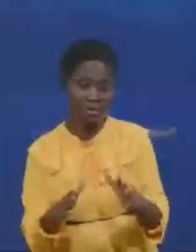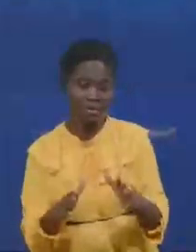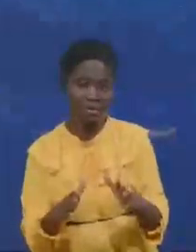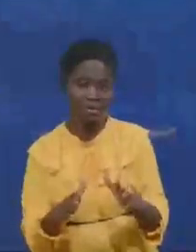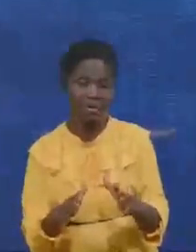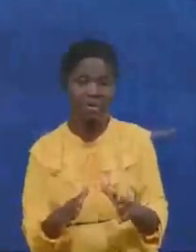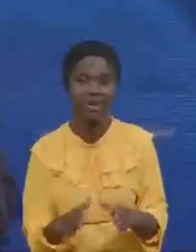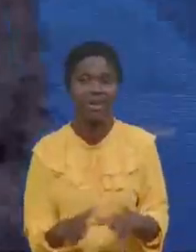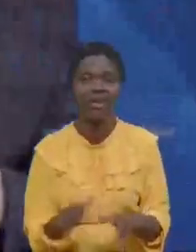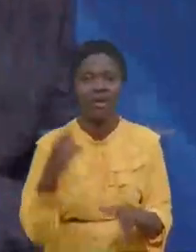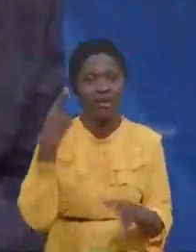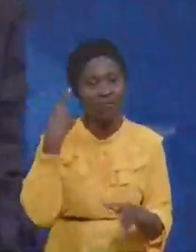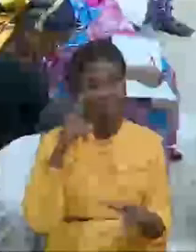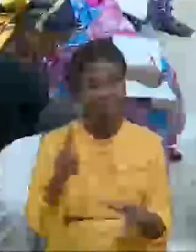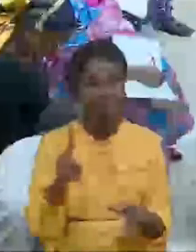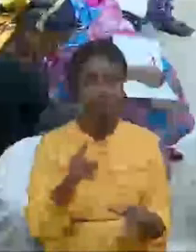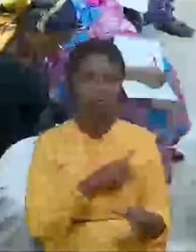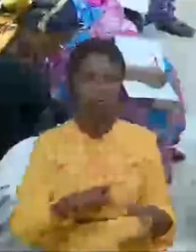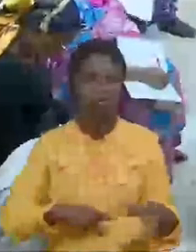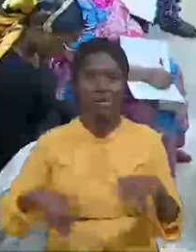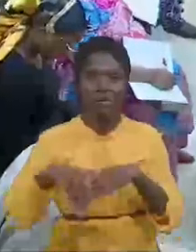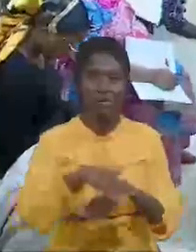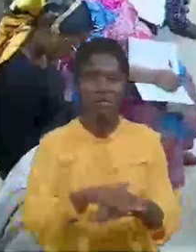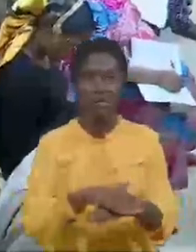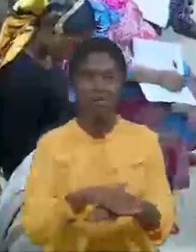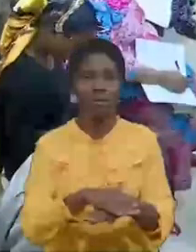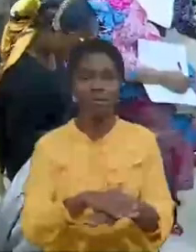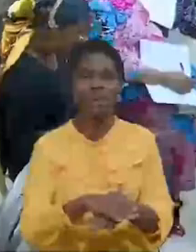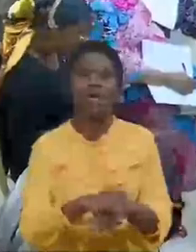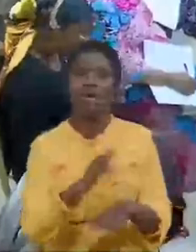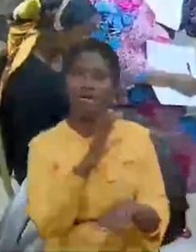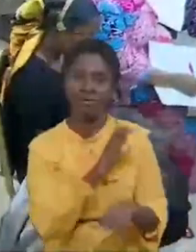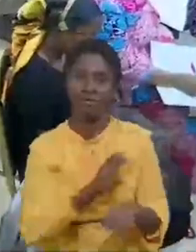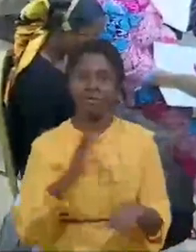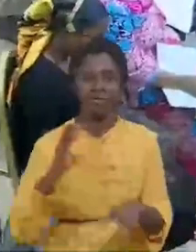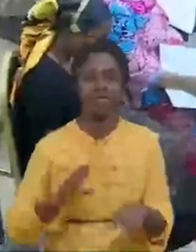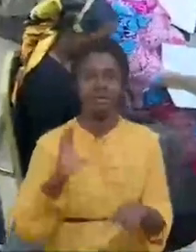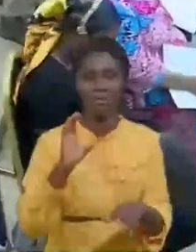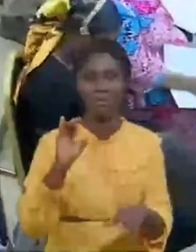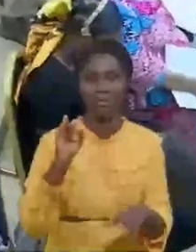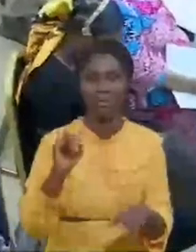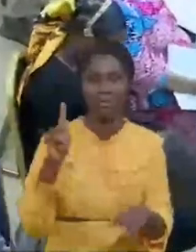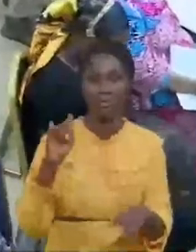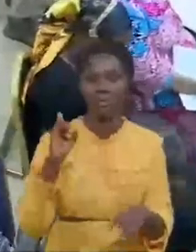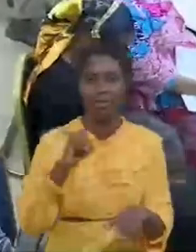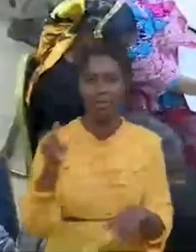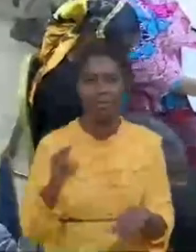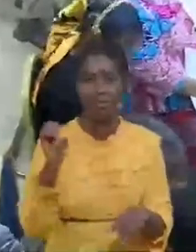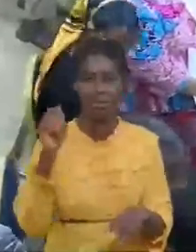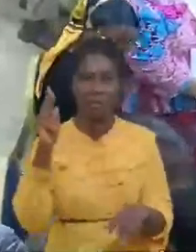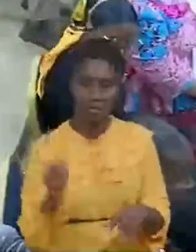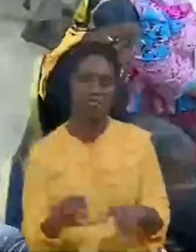Les bénédictions extraordinaires. Qu'est-ce qui va vous arriver ce soir? Ce sont des choses extraordinaires. Qu'est-ce qui va venir sur vous ce